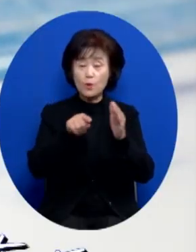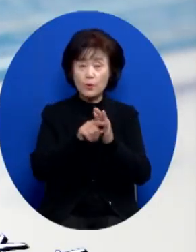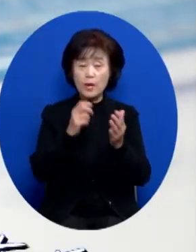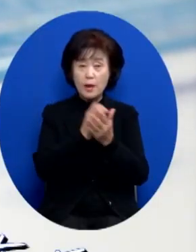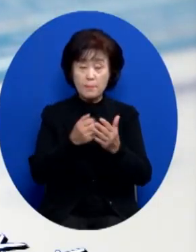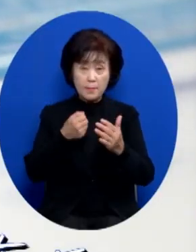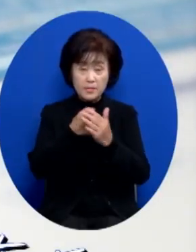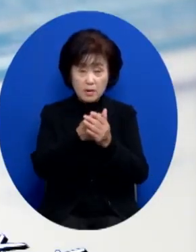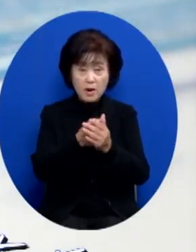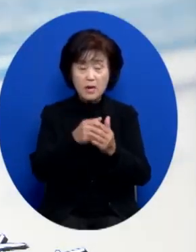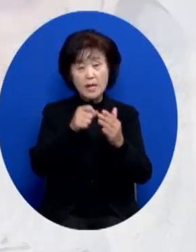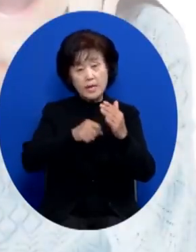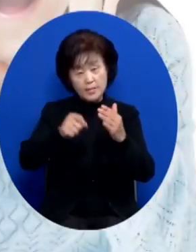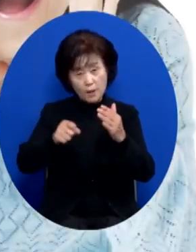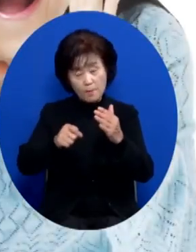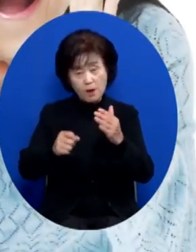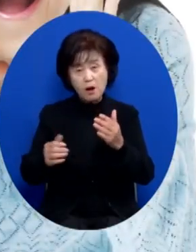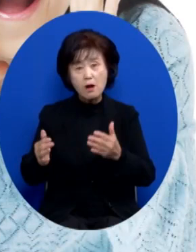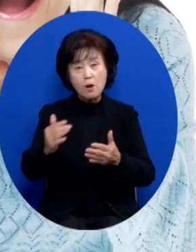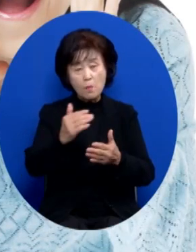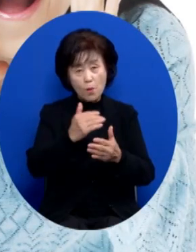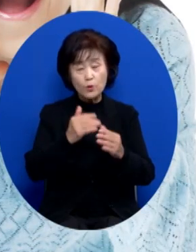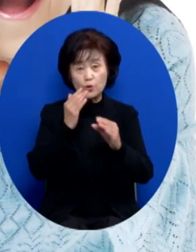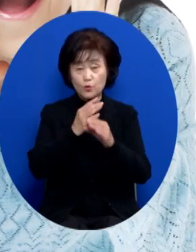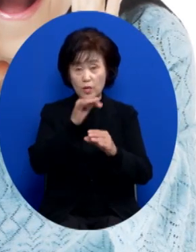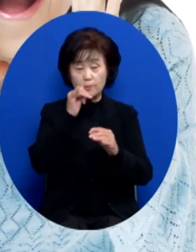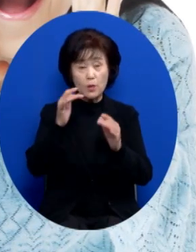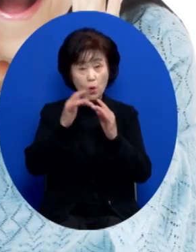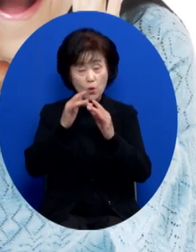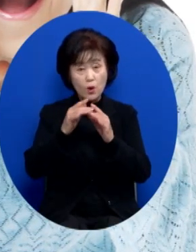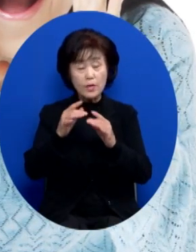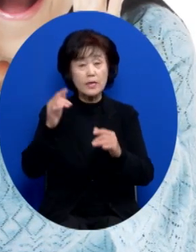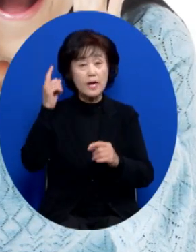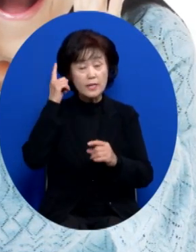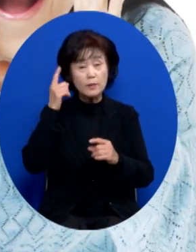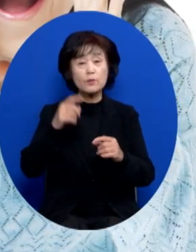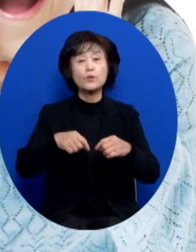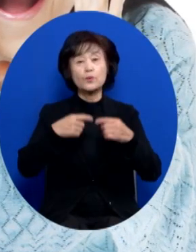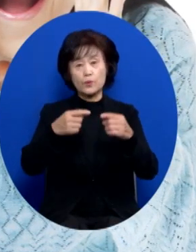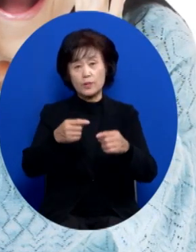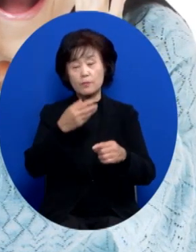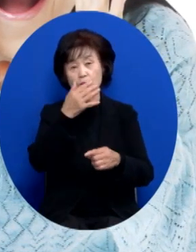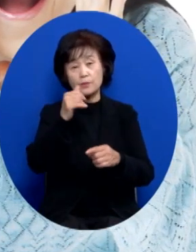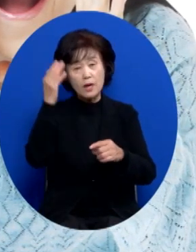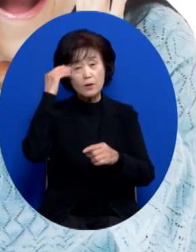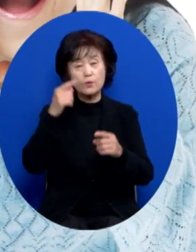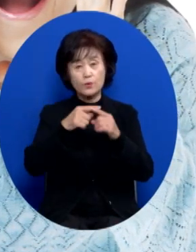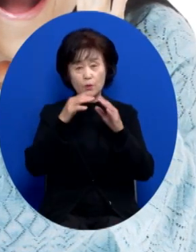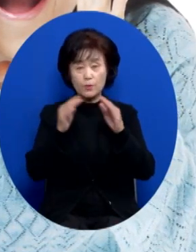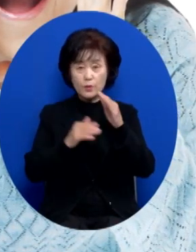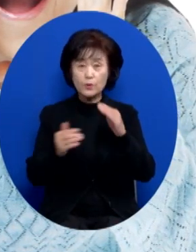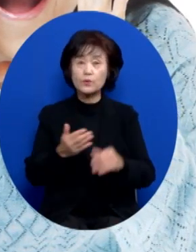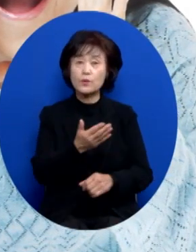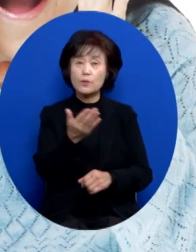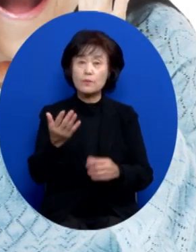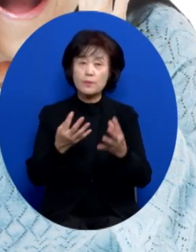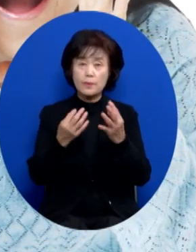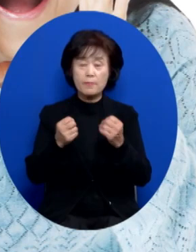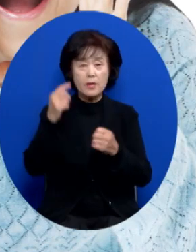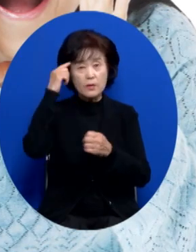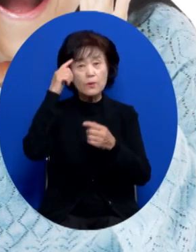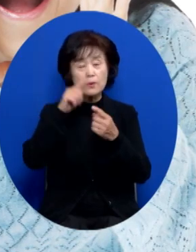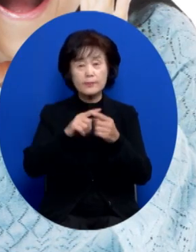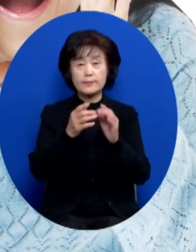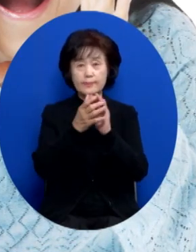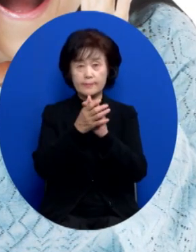입법청원 서명운동을 진행하고 있습니다. 온라인과 모바일로도 동참할 수 있는 만큼 한국교회와 성도님들의 많은 관심과